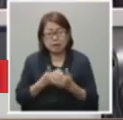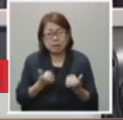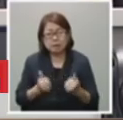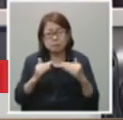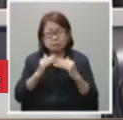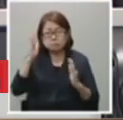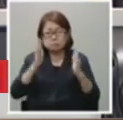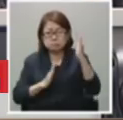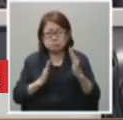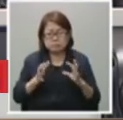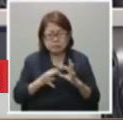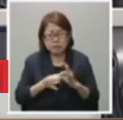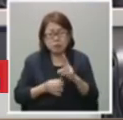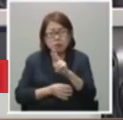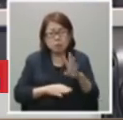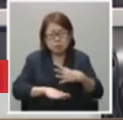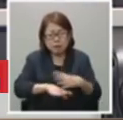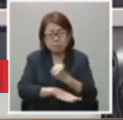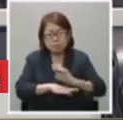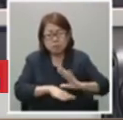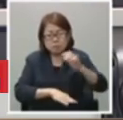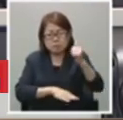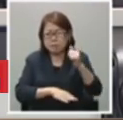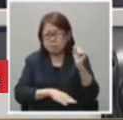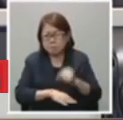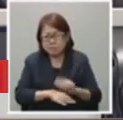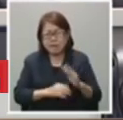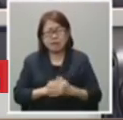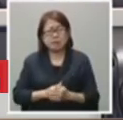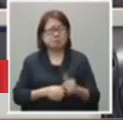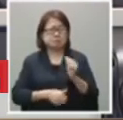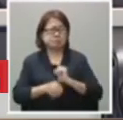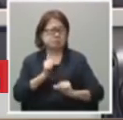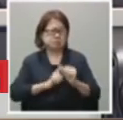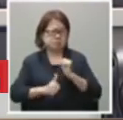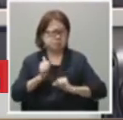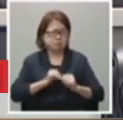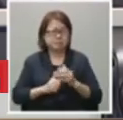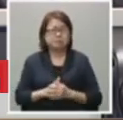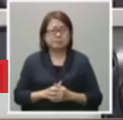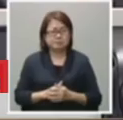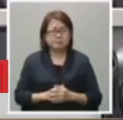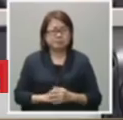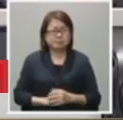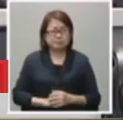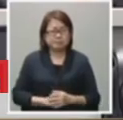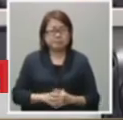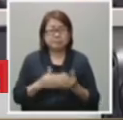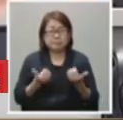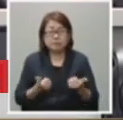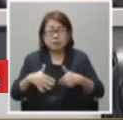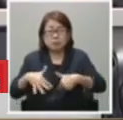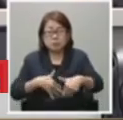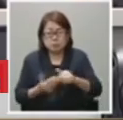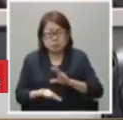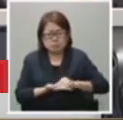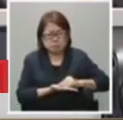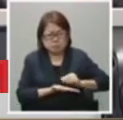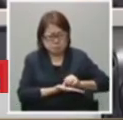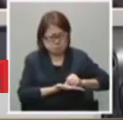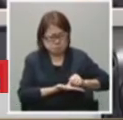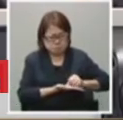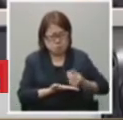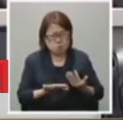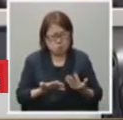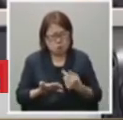ยหรือระบบการเมืองที่ดีขึ้นเป็นการแสดงละครทางการเมืองครั้งใหญ่เอาพี่น้องประชาชนจดไว้ก่อนนะเดี๋ยวผมจะบอกว่า